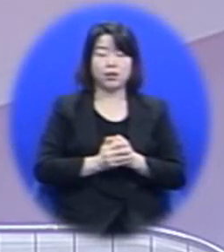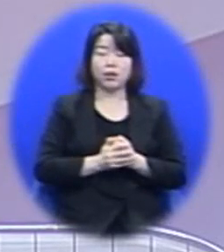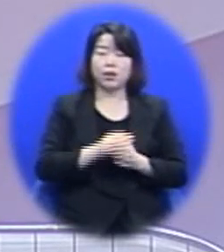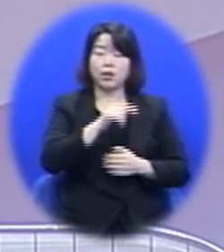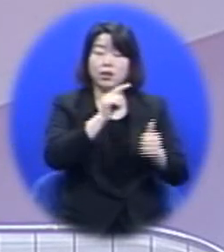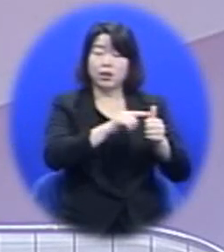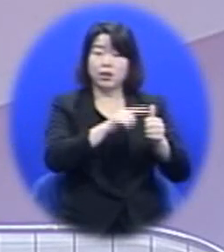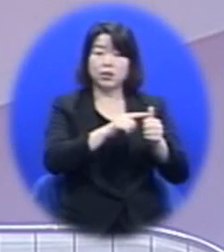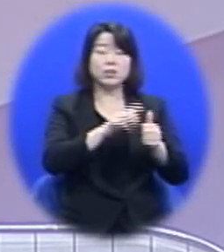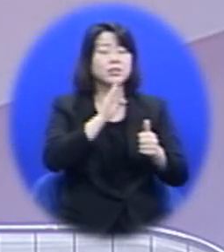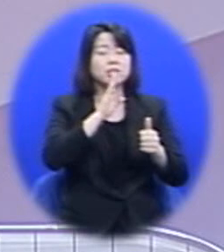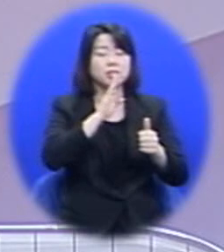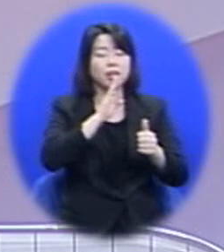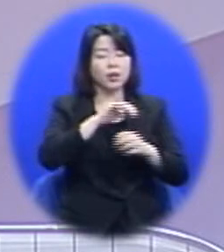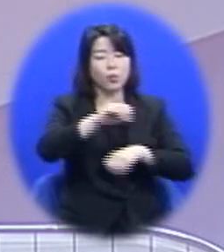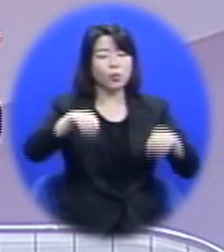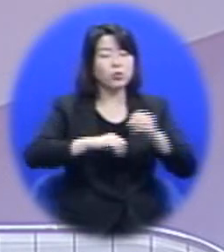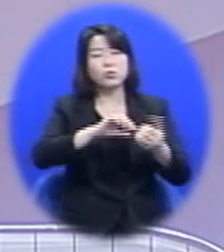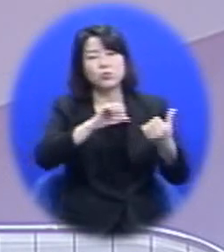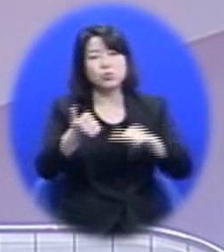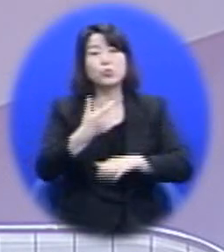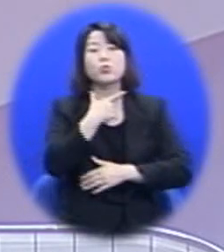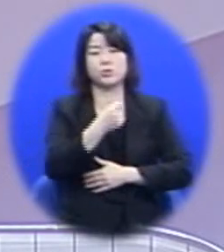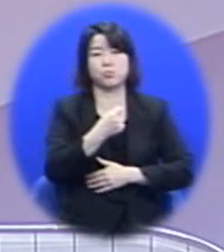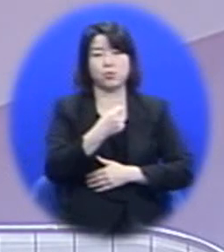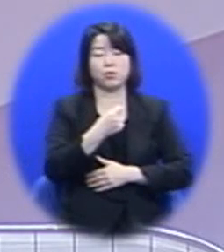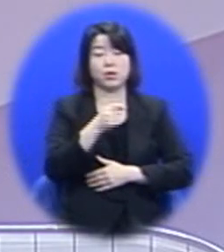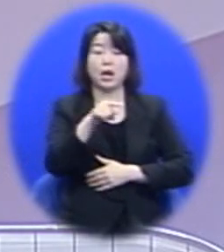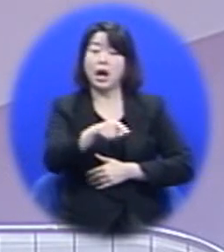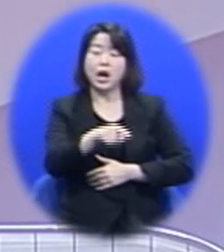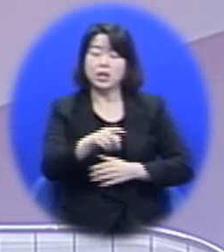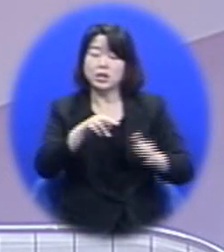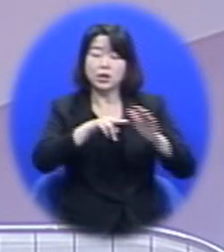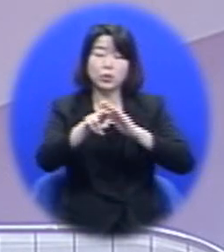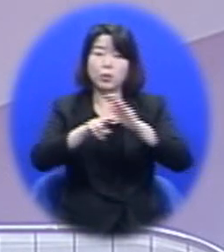그는 진짜 차라리 죽고 싶었어요. 하나님 이럴 거면 나 죽여주세요.